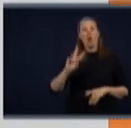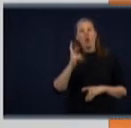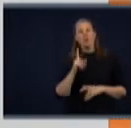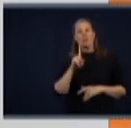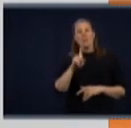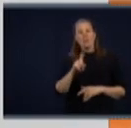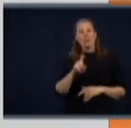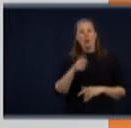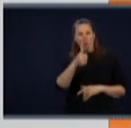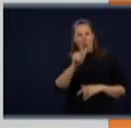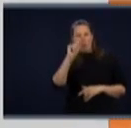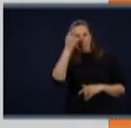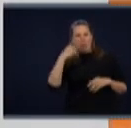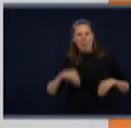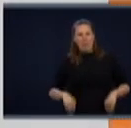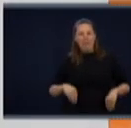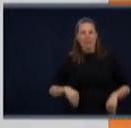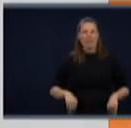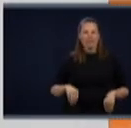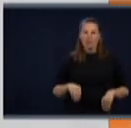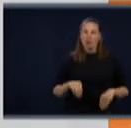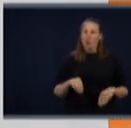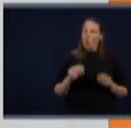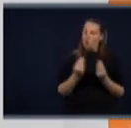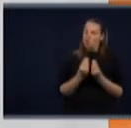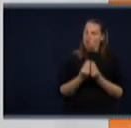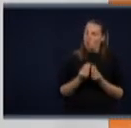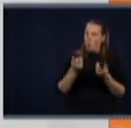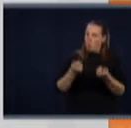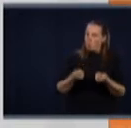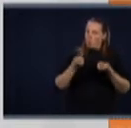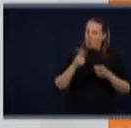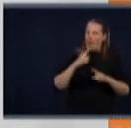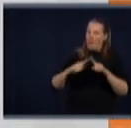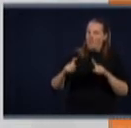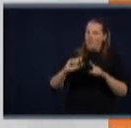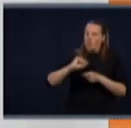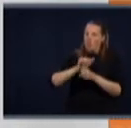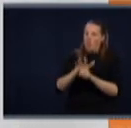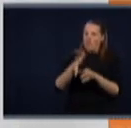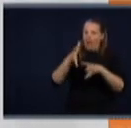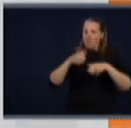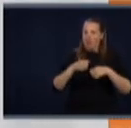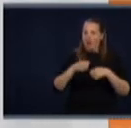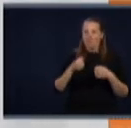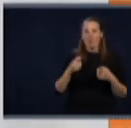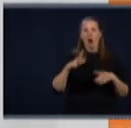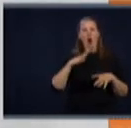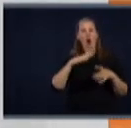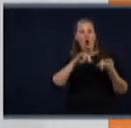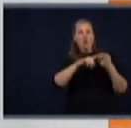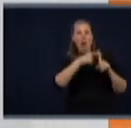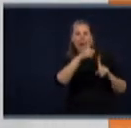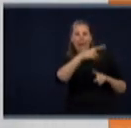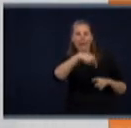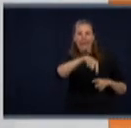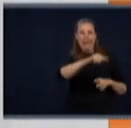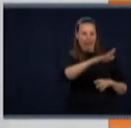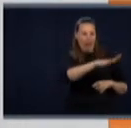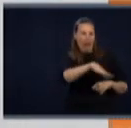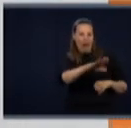pris beaucoup de précautions pour ne pas attraper la COVID-19. Vous avez dans votre entourage des collègues qui ont des enfants